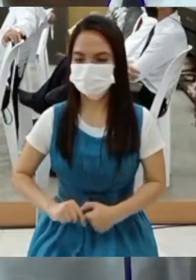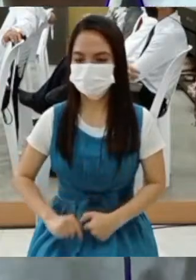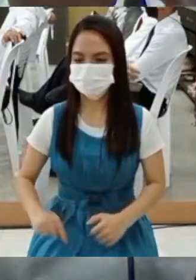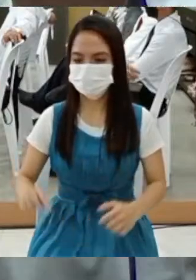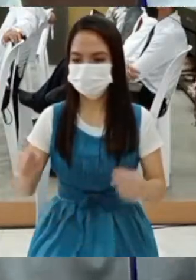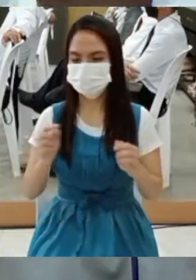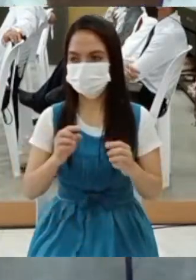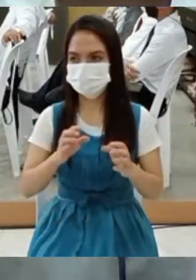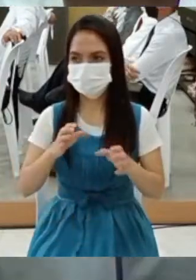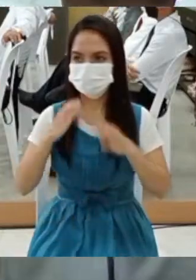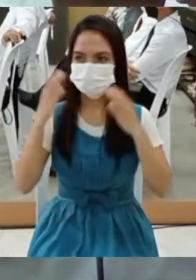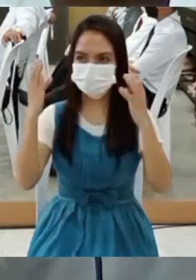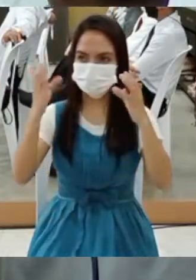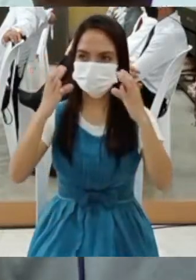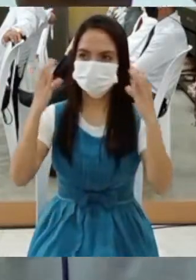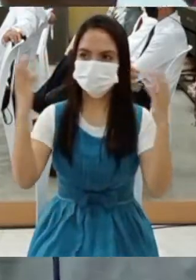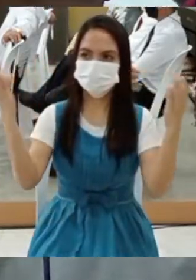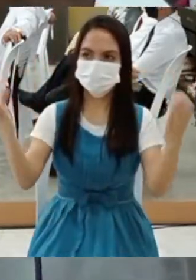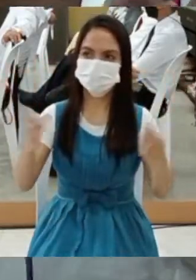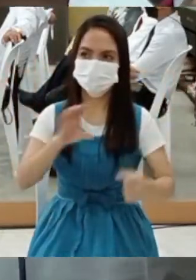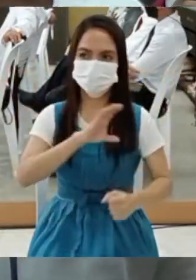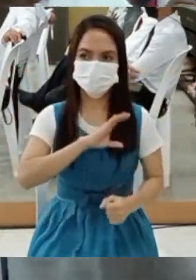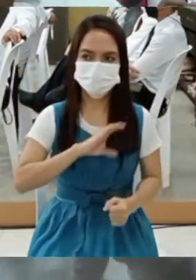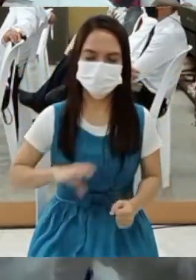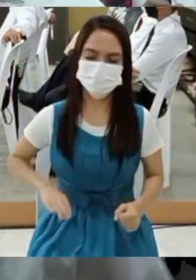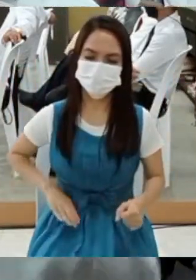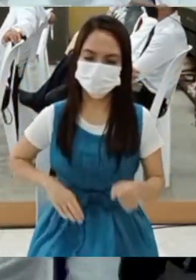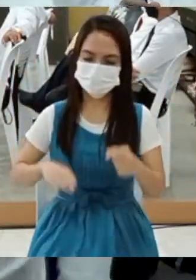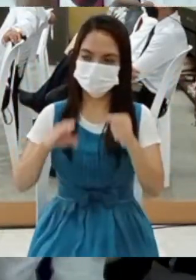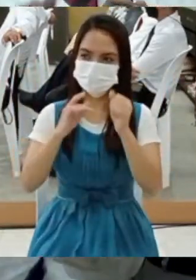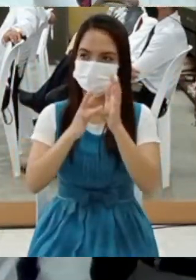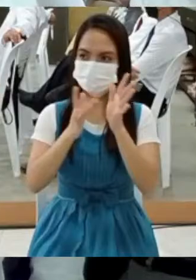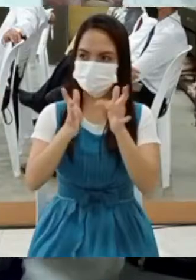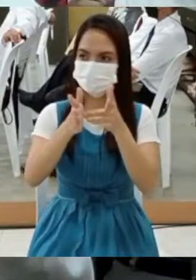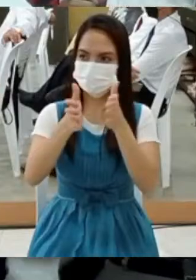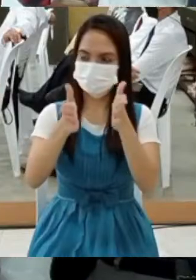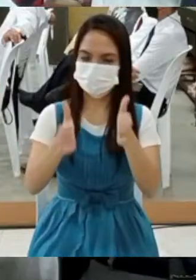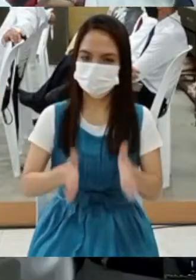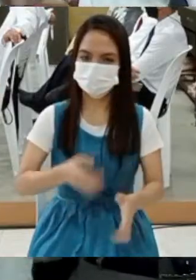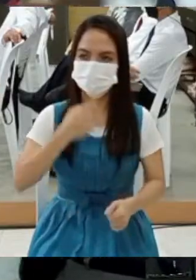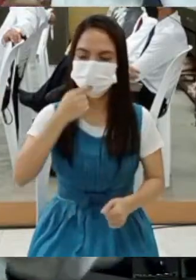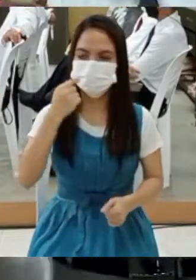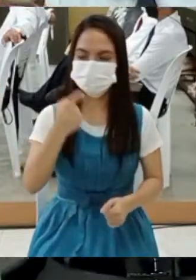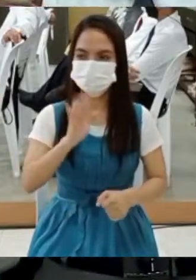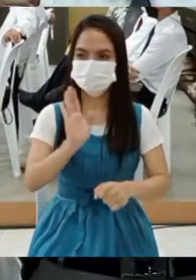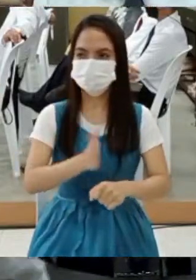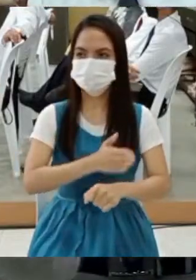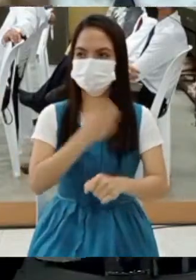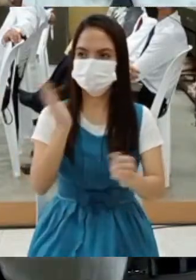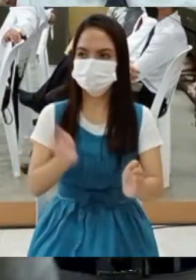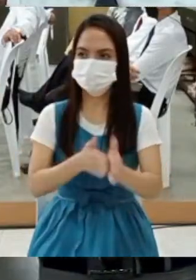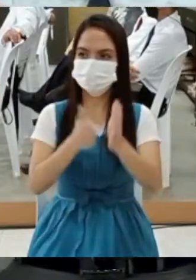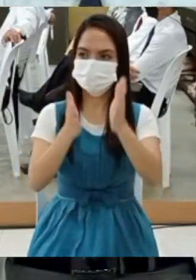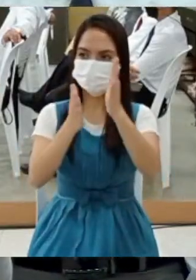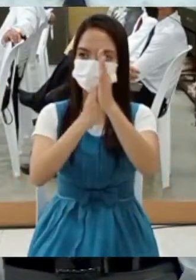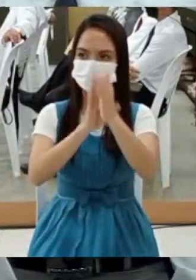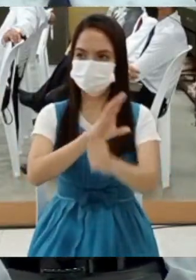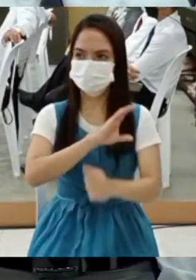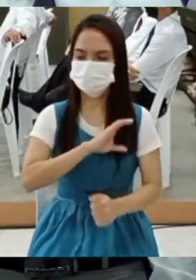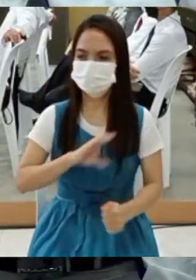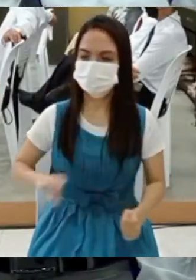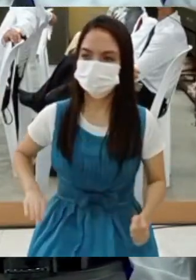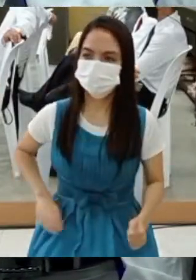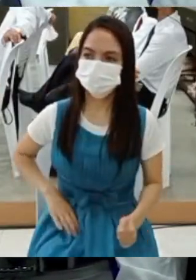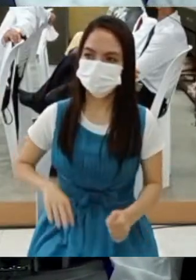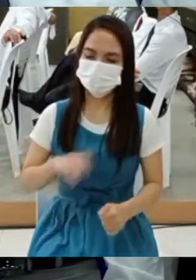Magdiwa mo, Kristiyano, tinig mo'y itaas, at purihin si Kristo na hari ng